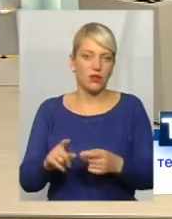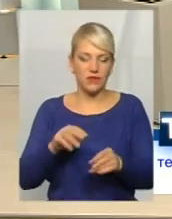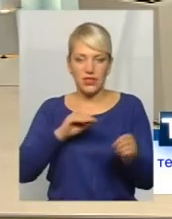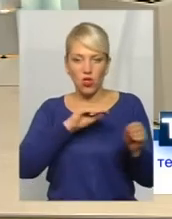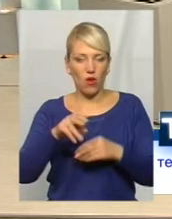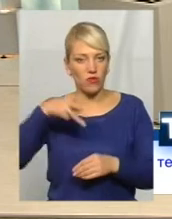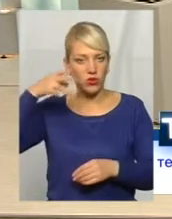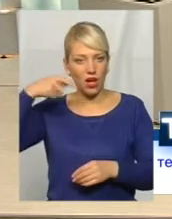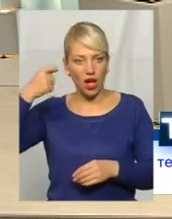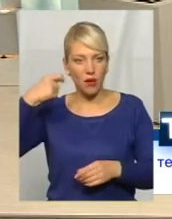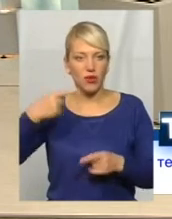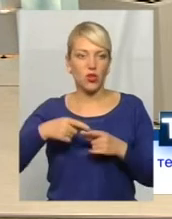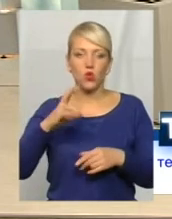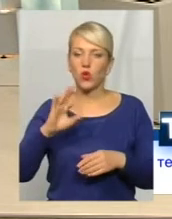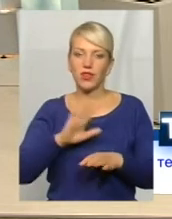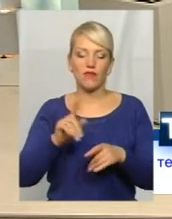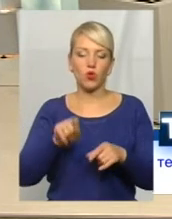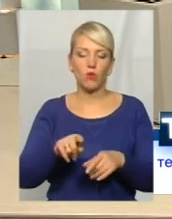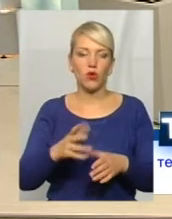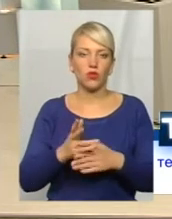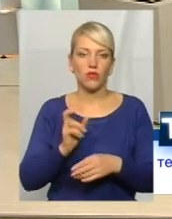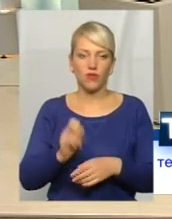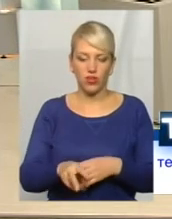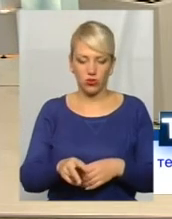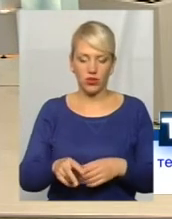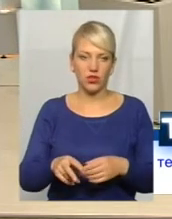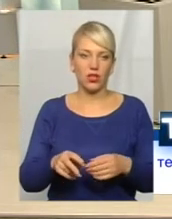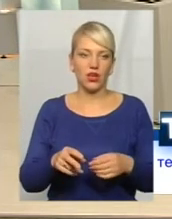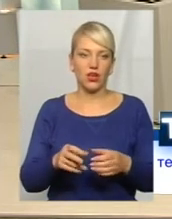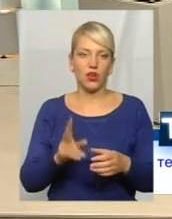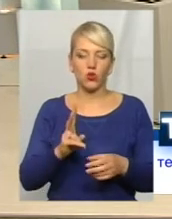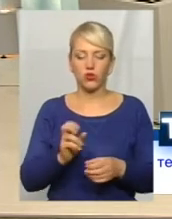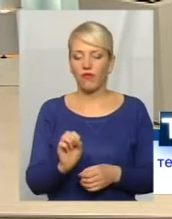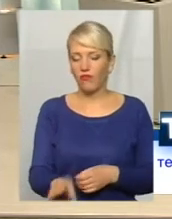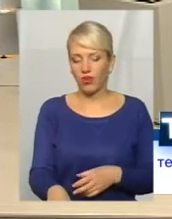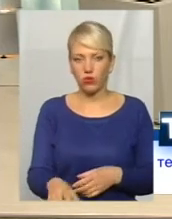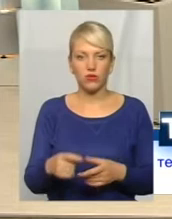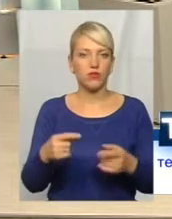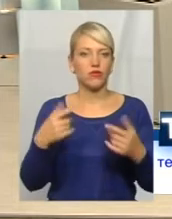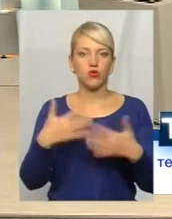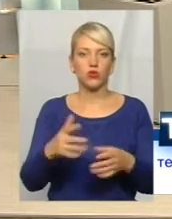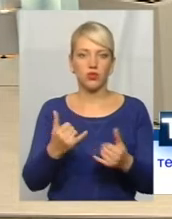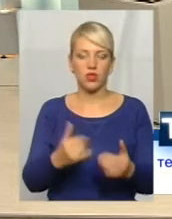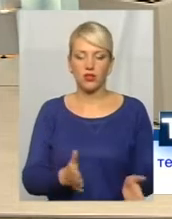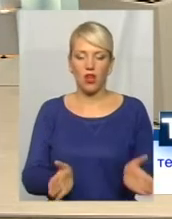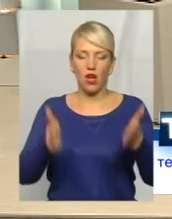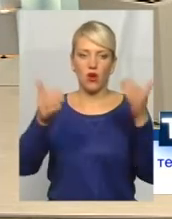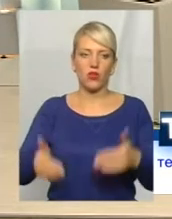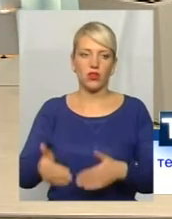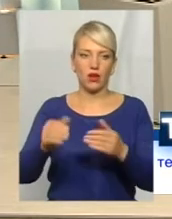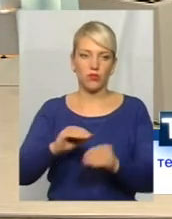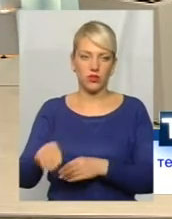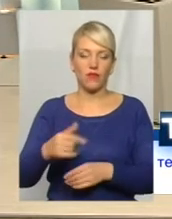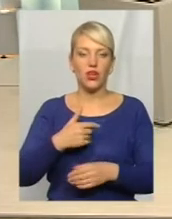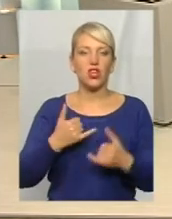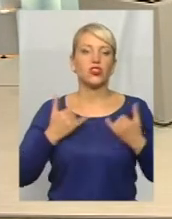відеокамери, але в жодному випадку не там, де хтось кинув кульок, зразу встановлювати сміттєвий контейнер. Зрозуміла ваша позиція. Шановний глядачу,